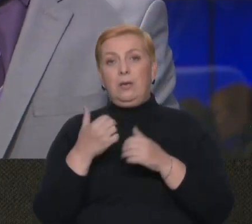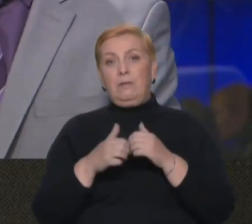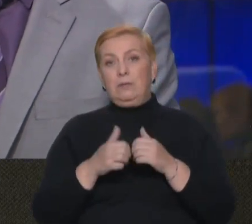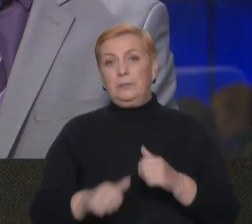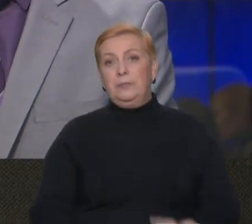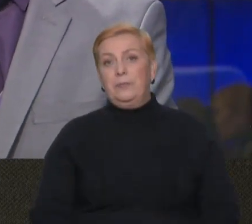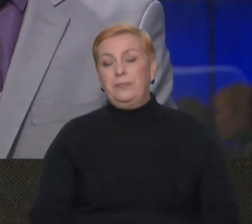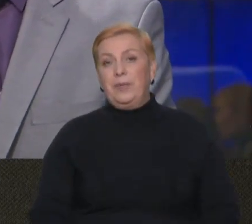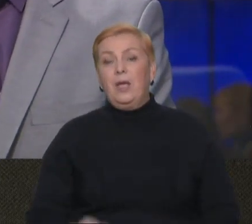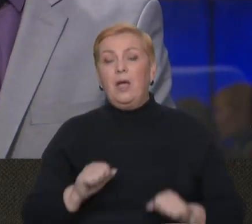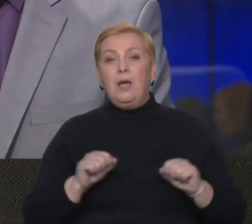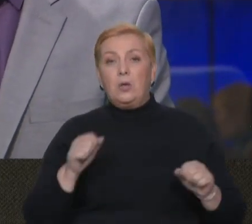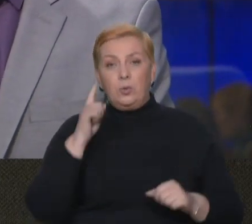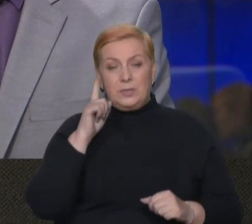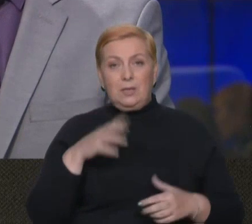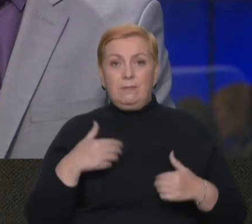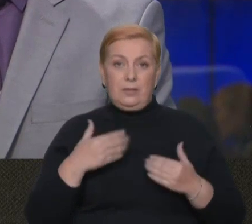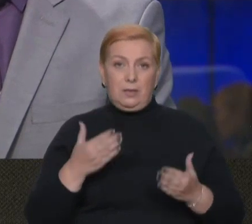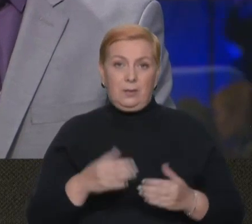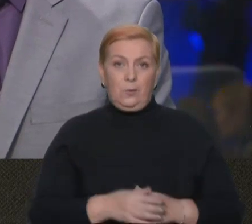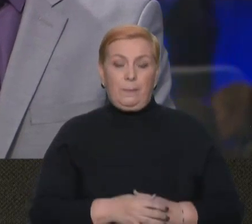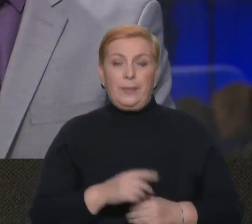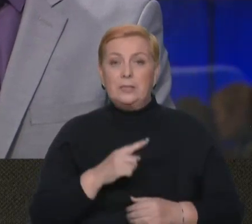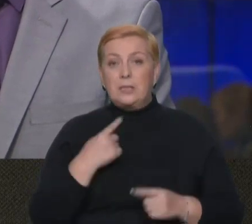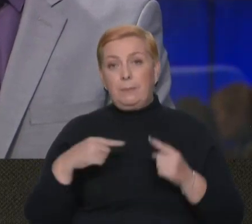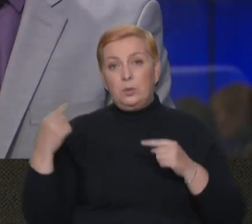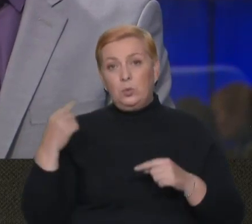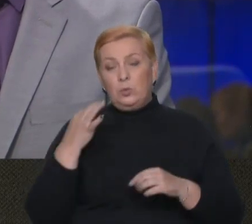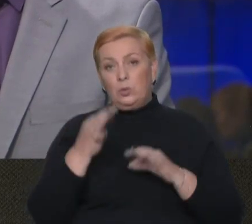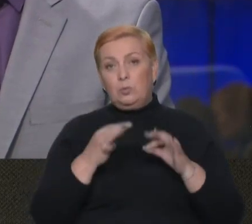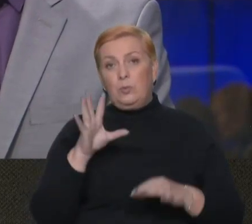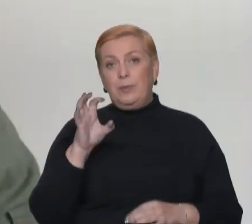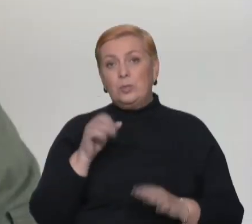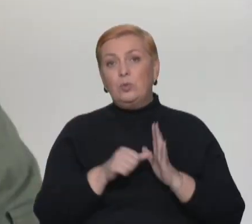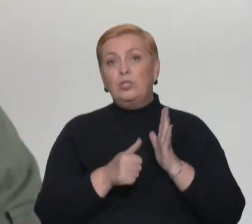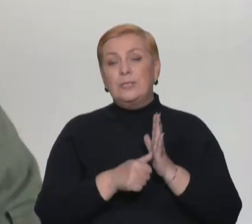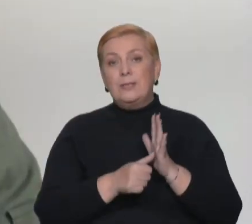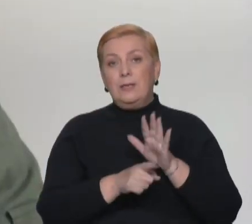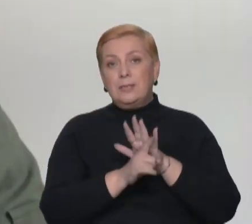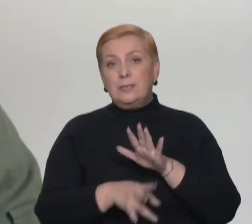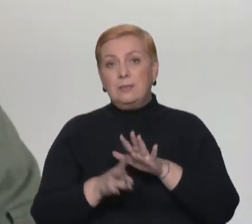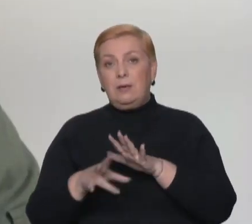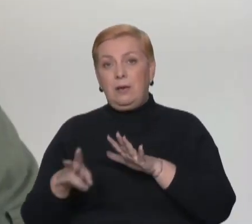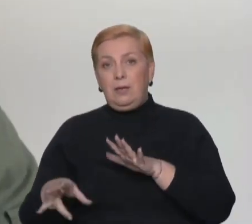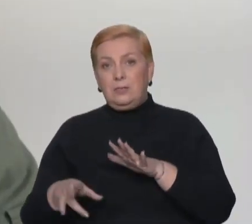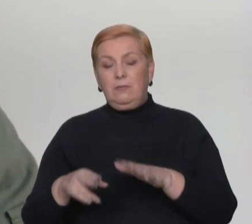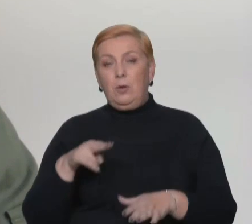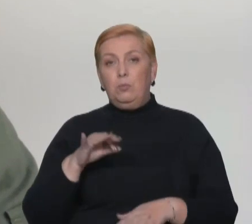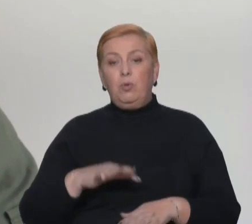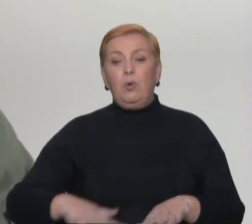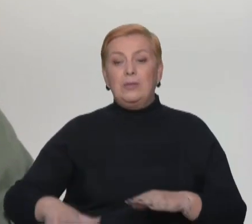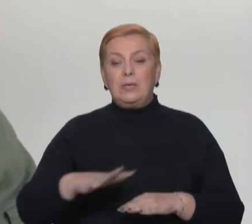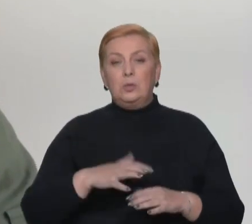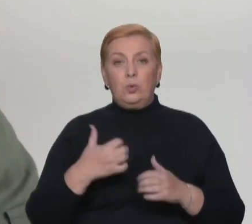обст ро славата вас так зану доб 56 сря выпу ко